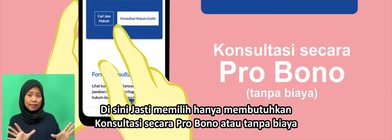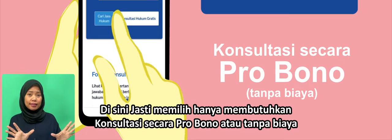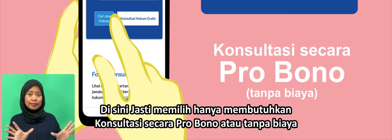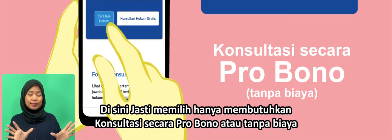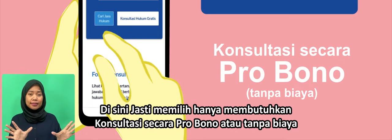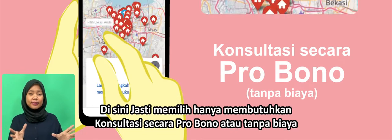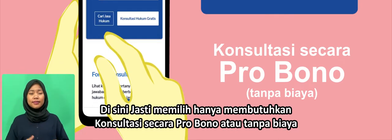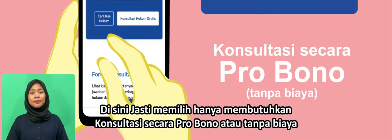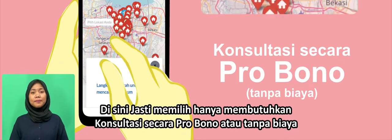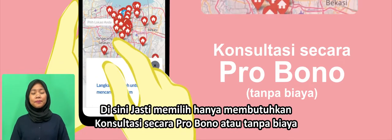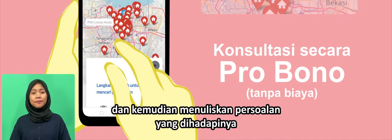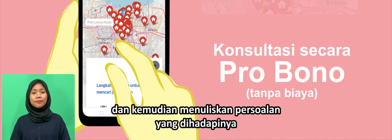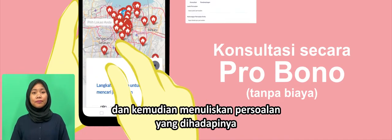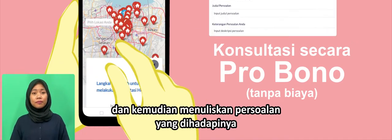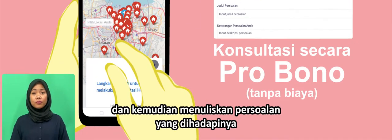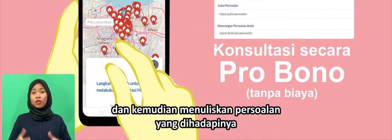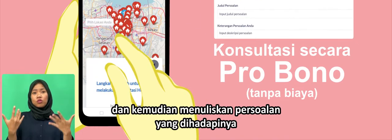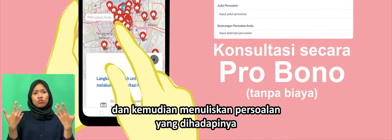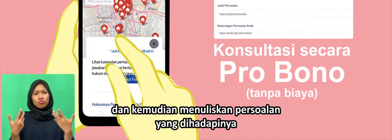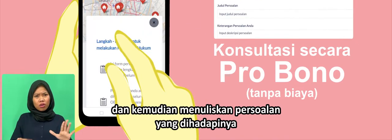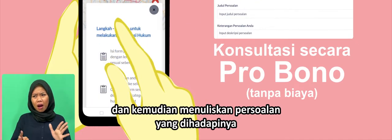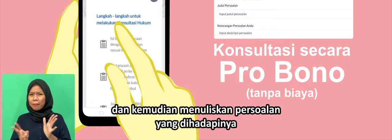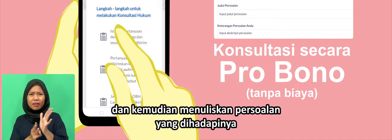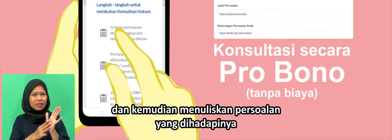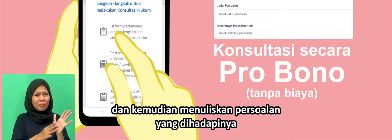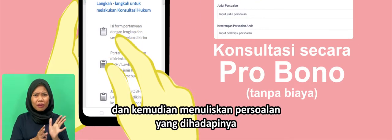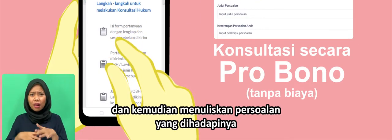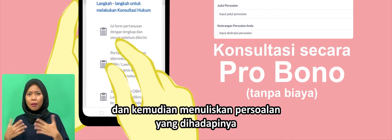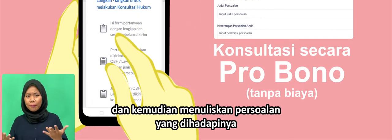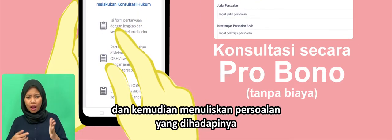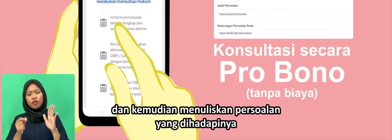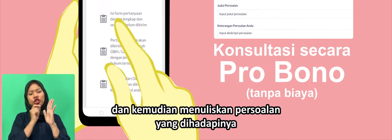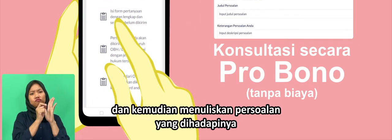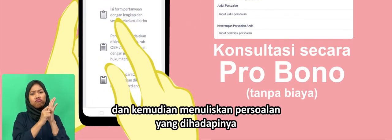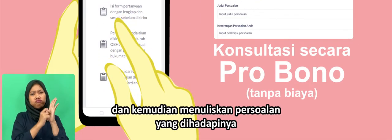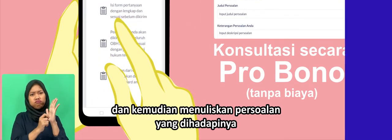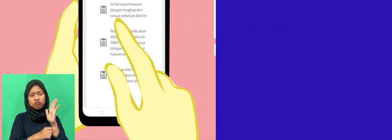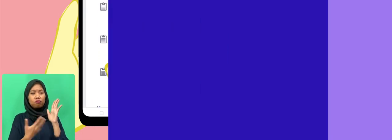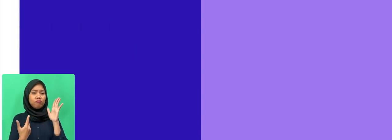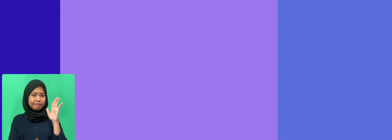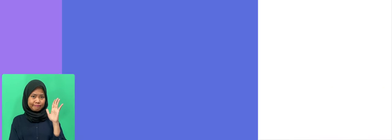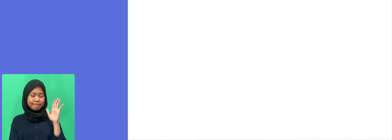bono atau tanpa biaya dan kemudian menuliskan persoalan yang dihadapinya.